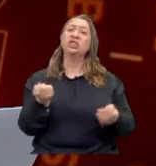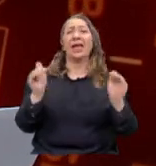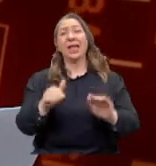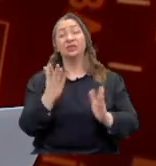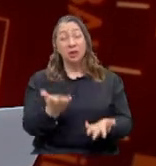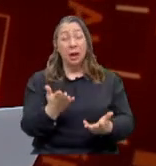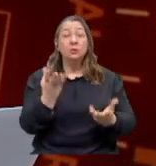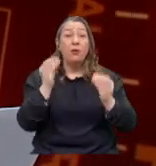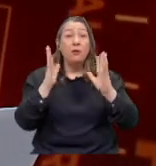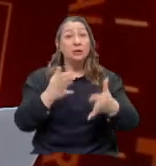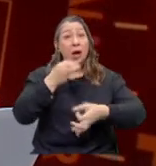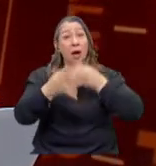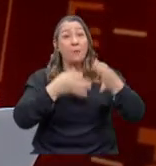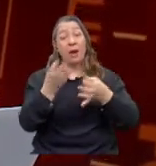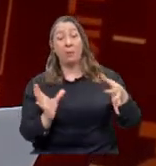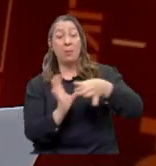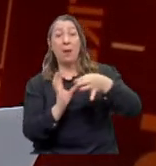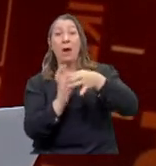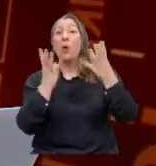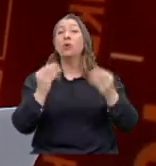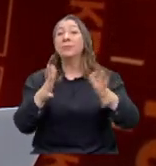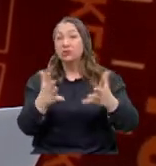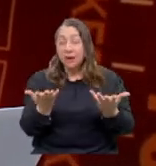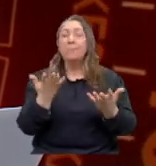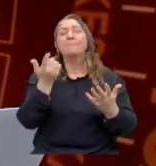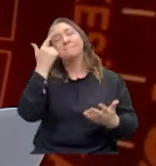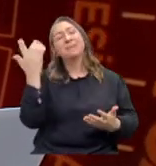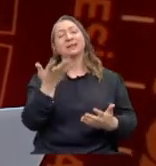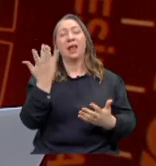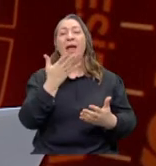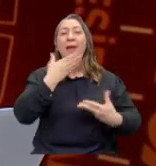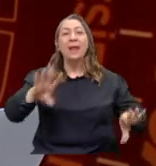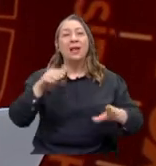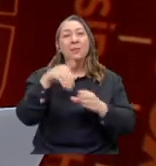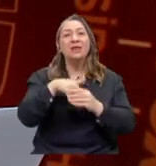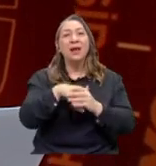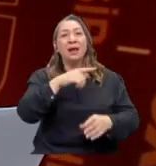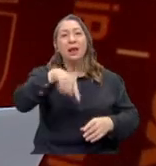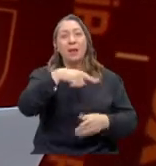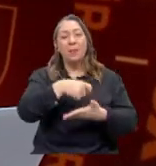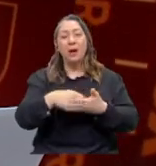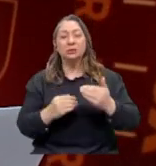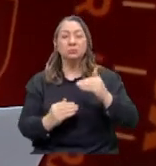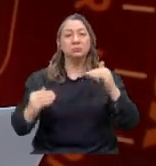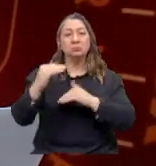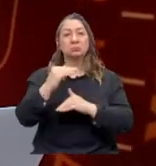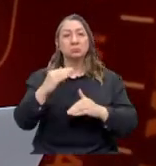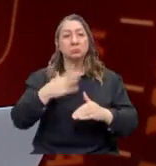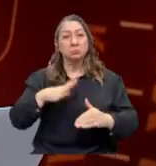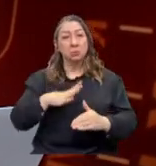gelince pek çok haberimiz var ilişkilendirebileceğiniz. Mesela emekli vekillerin maaşlarının artırılması talebi